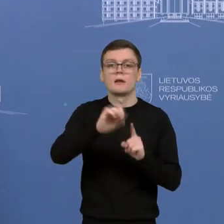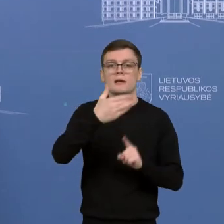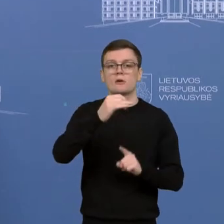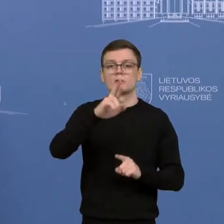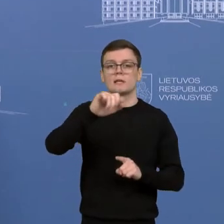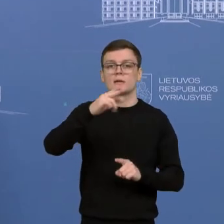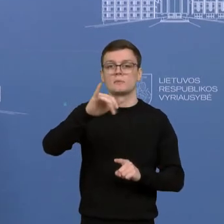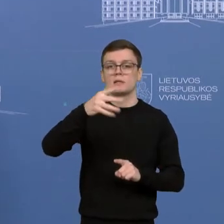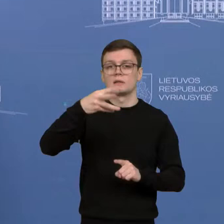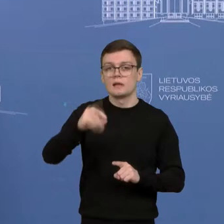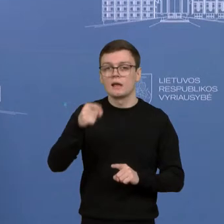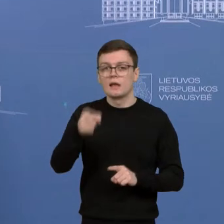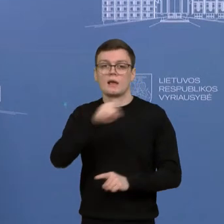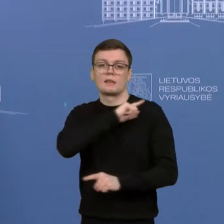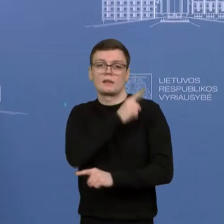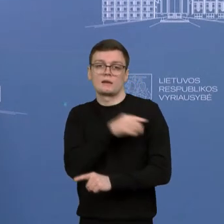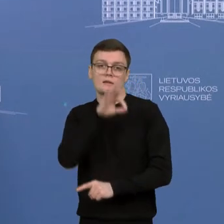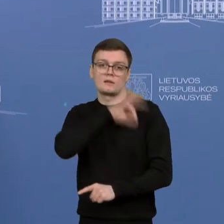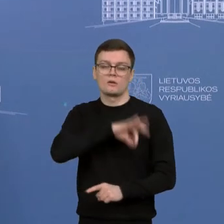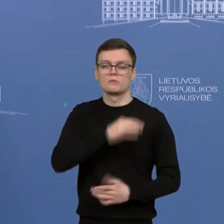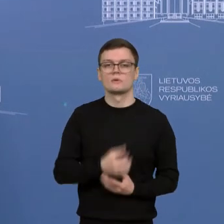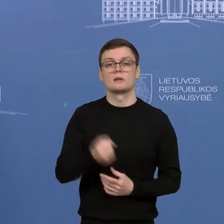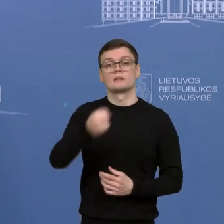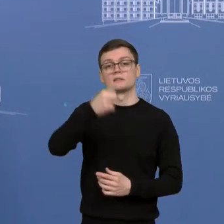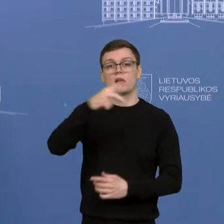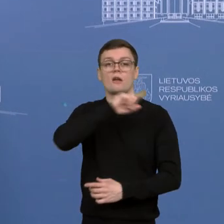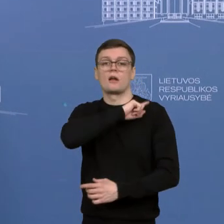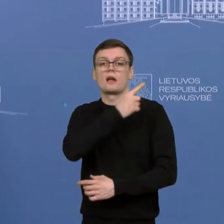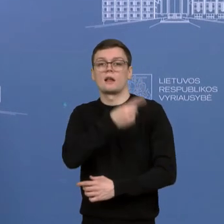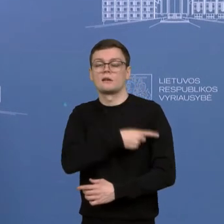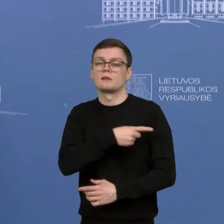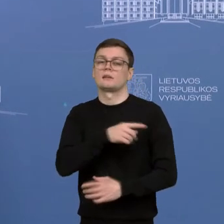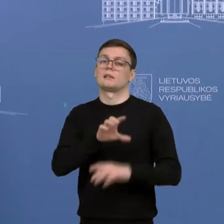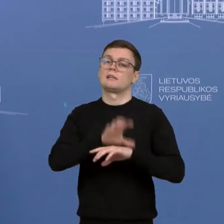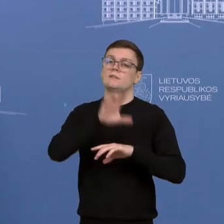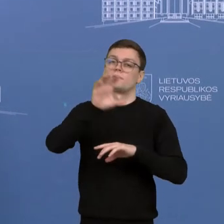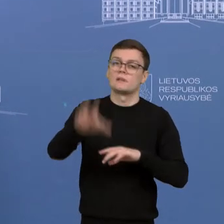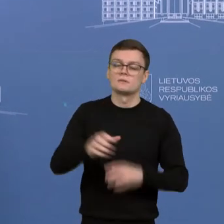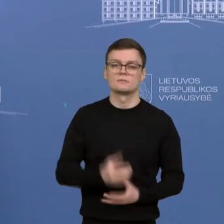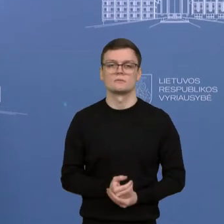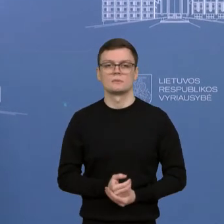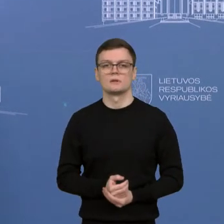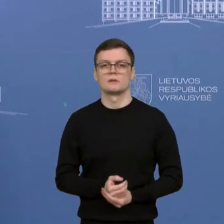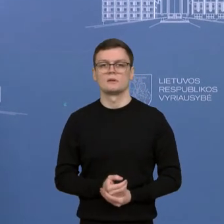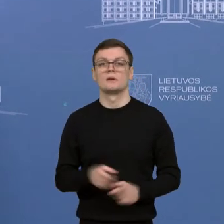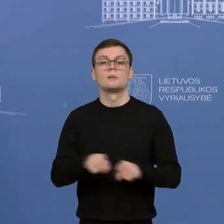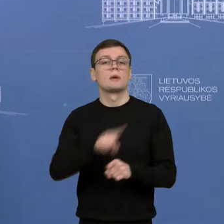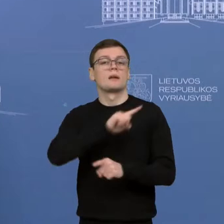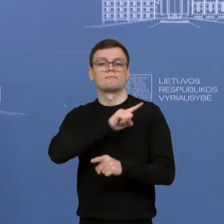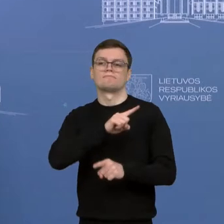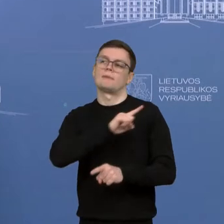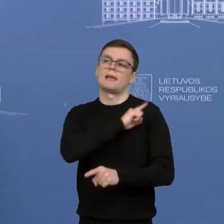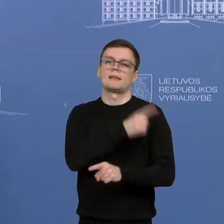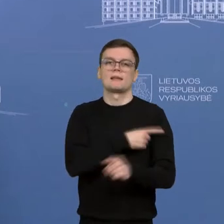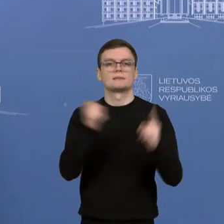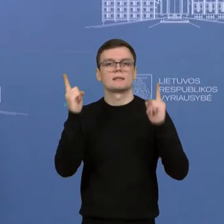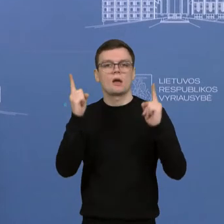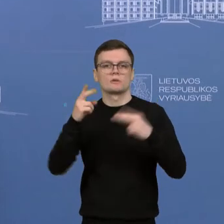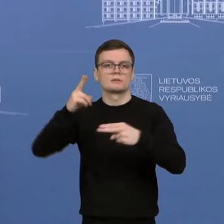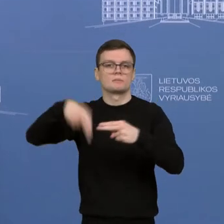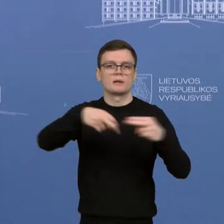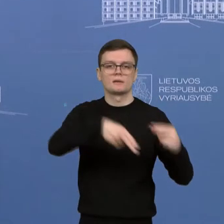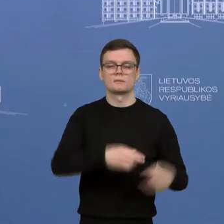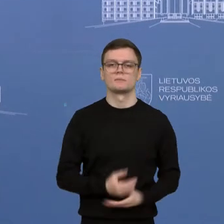panaudojimą. Taip pat investuoti saulės elektrinės, saulės kolektorius ir energijos saugojimo sprendinius. Taip pat